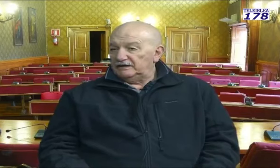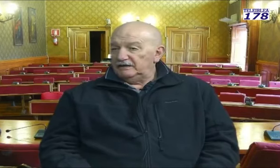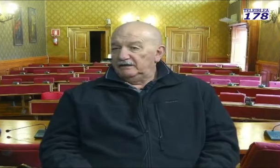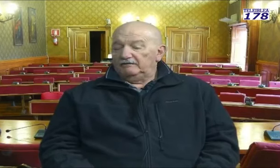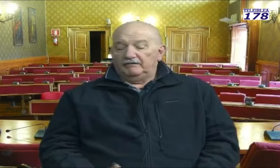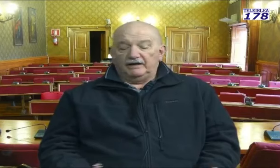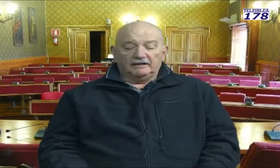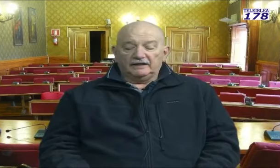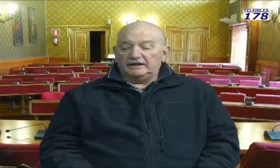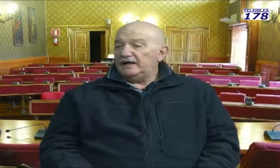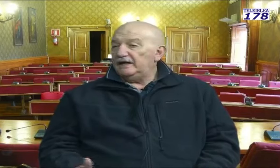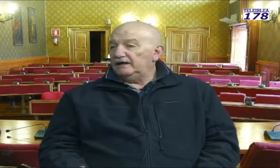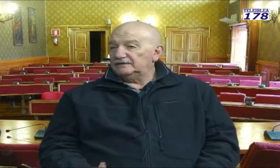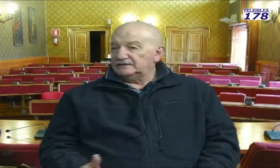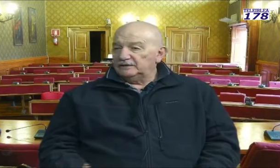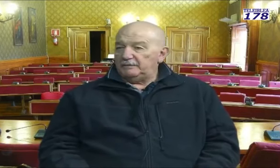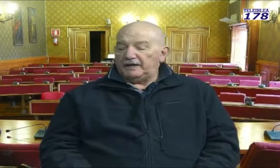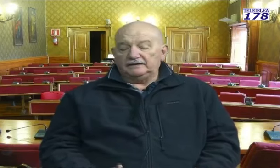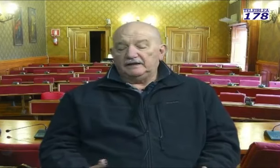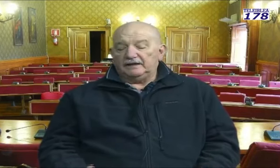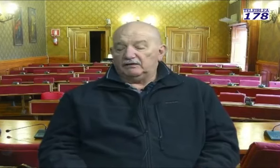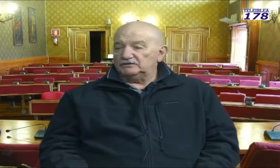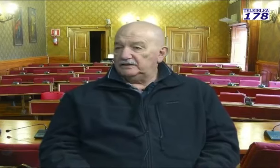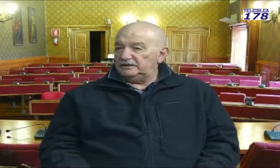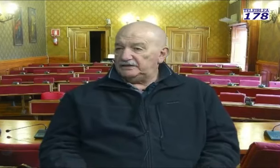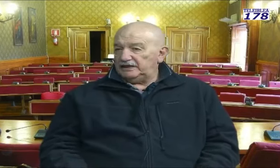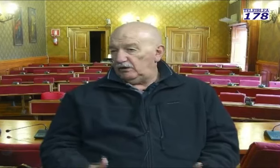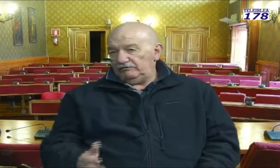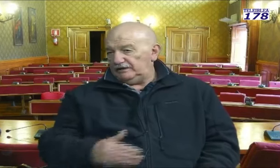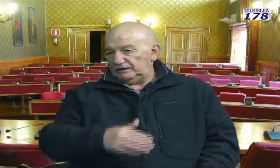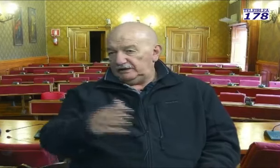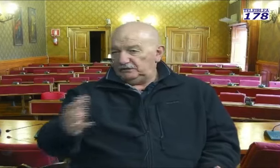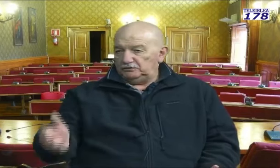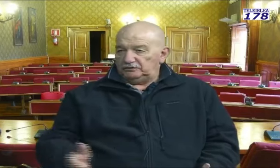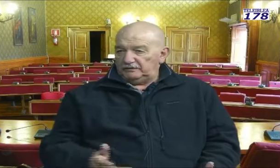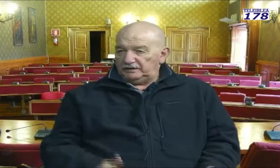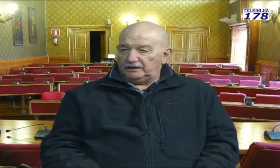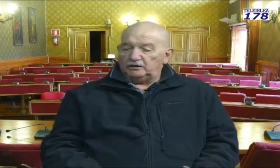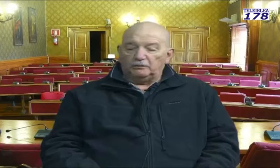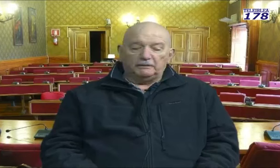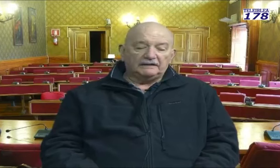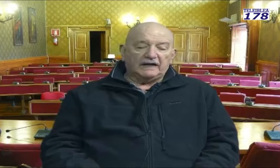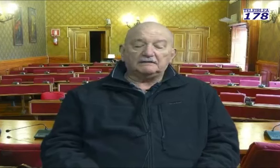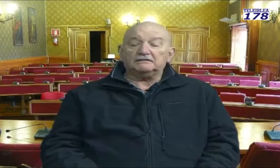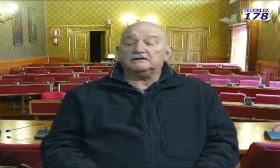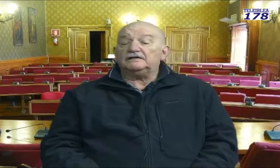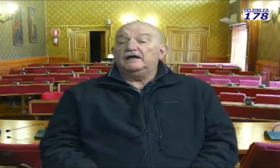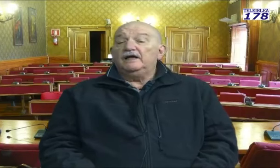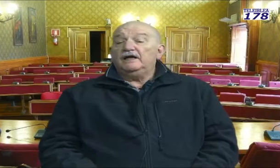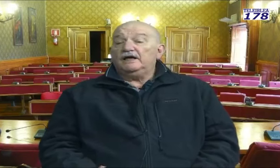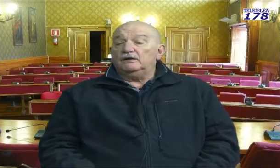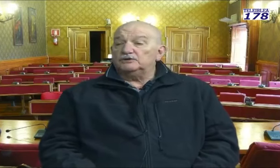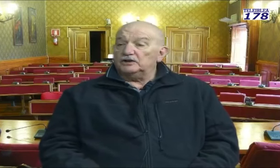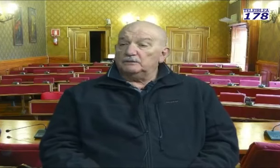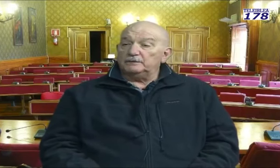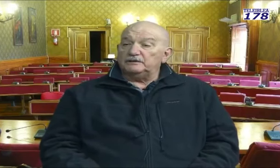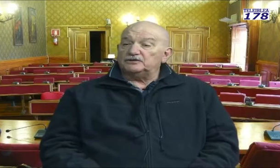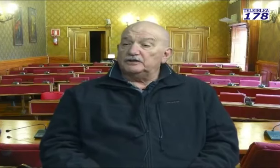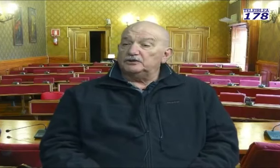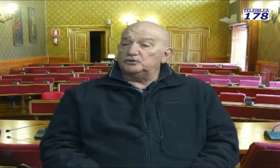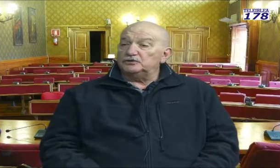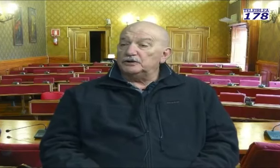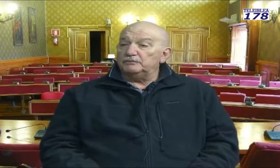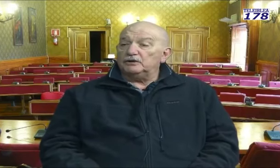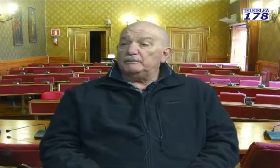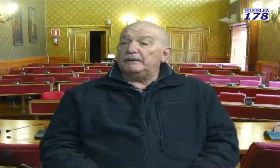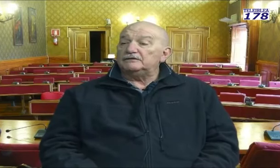disse: bravo, venite a dire l'asse di Pedri e cose del genere, no, venite a dire tutte quelle che commentate, cose del genere. Io mi sono permesso